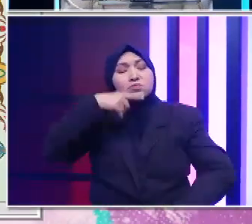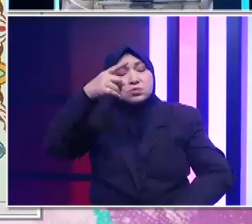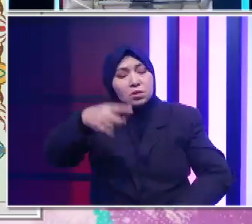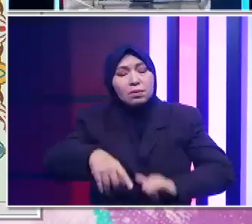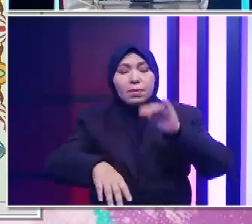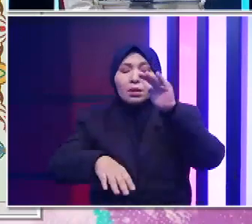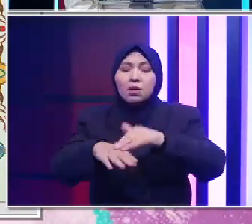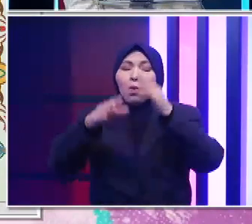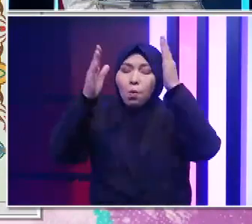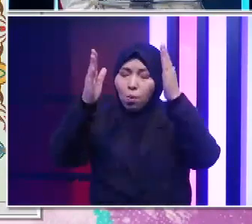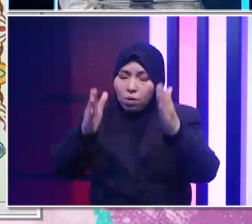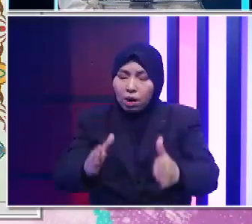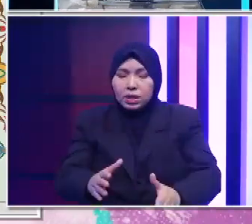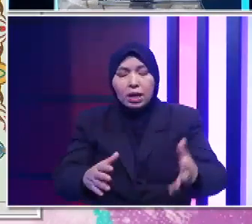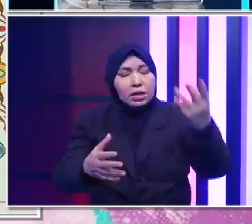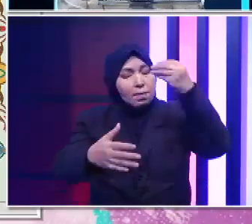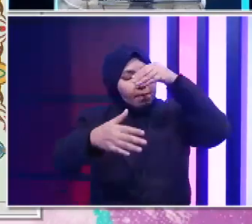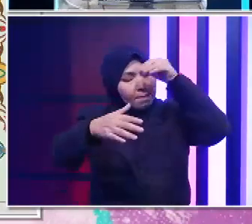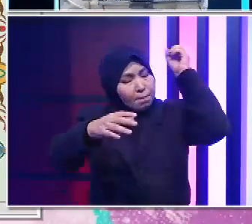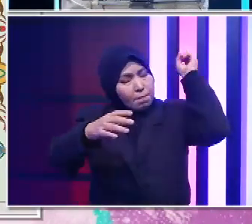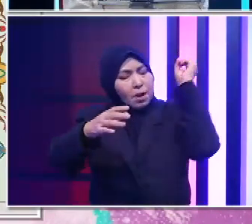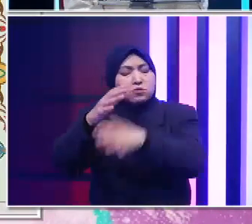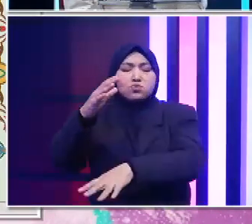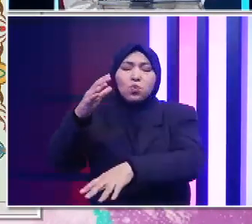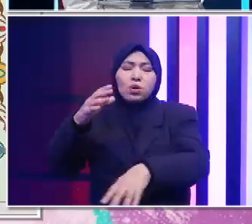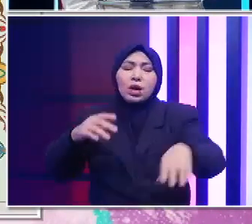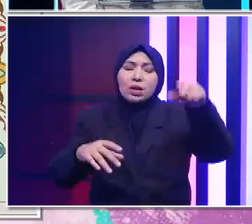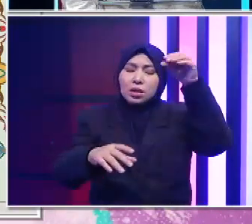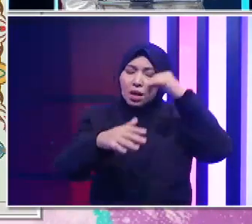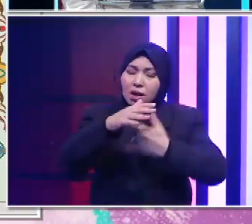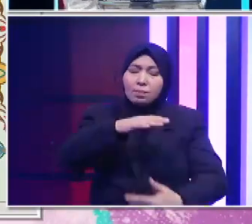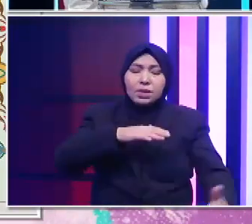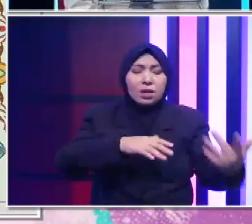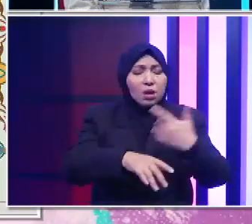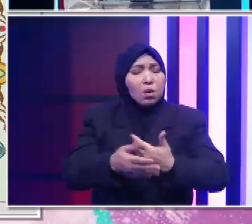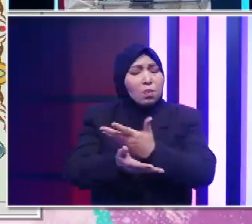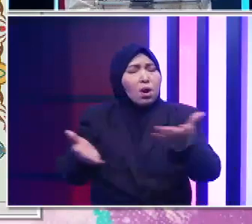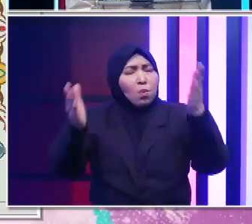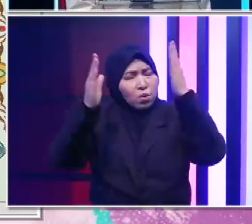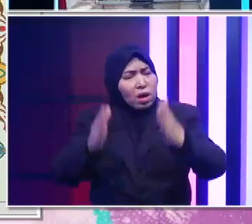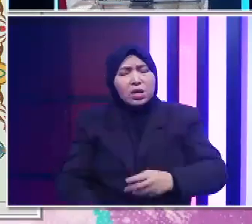ayyuhal ladziina kau fauna dbyurin